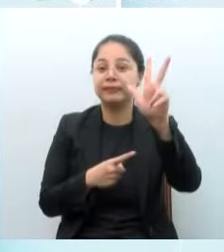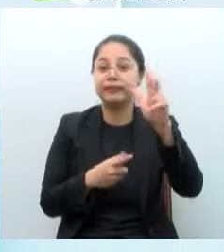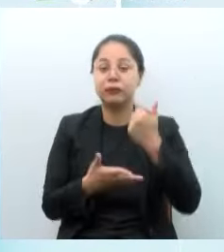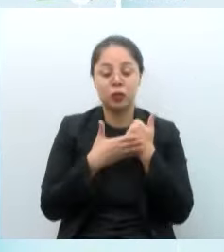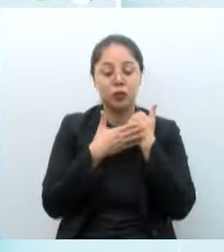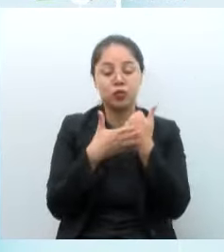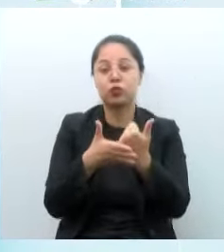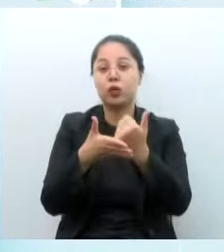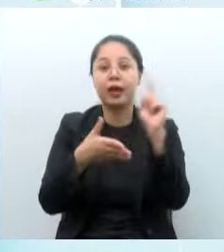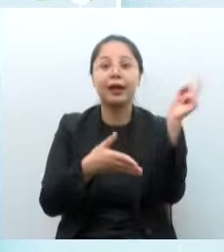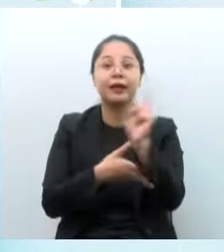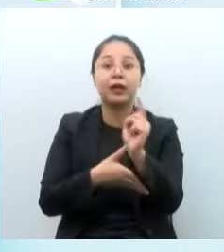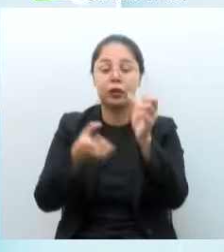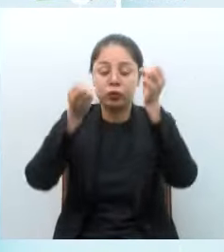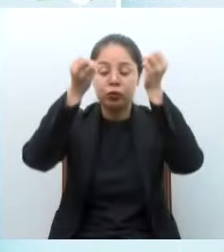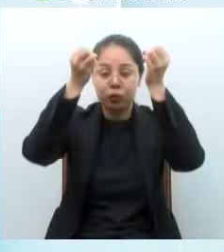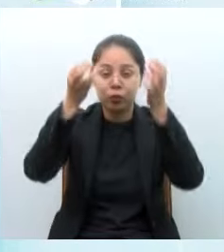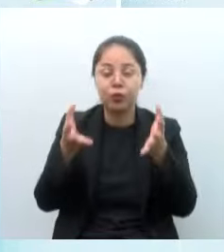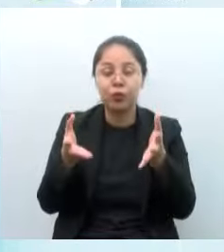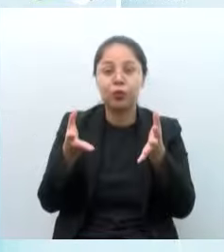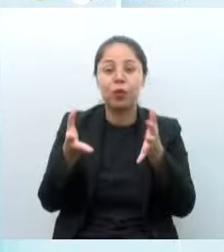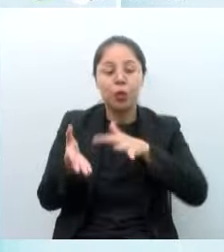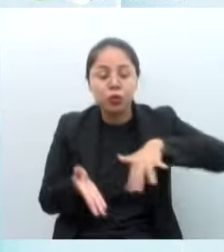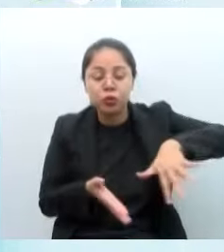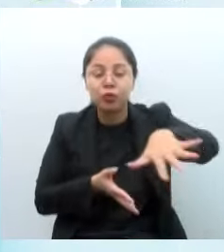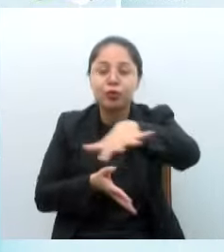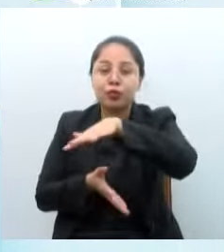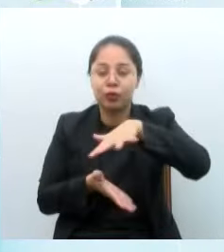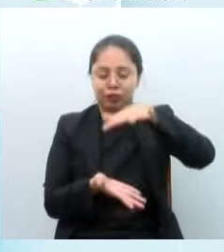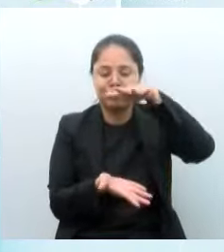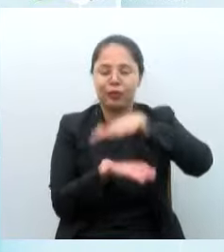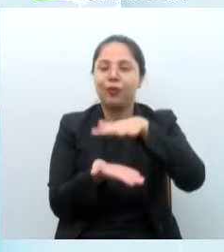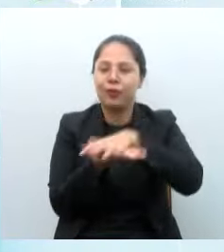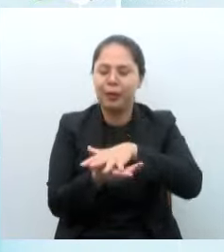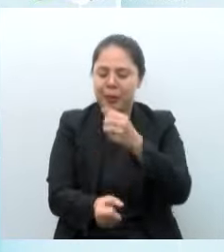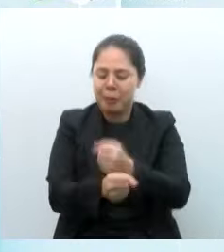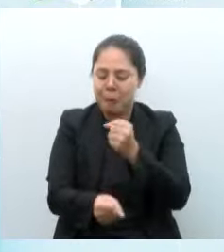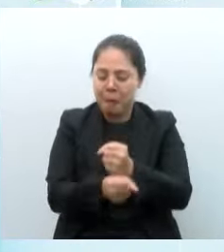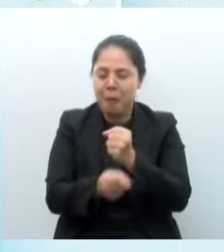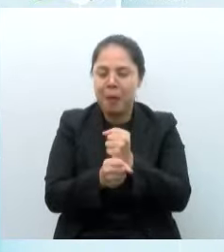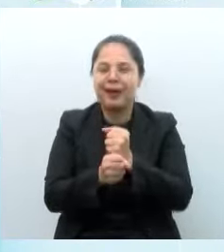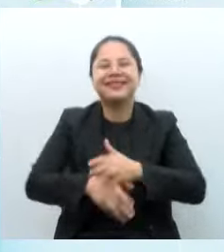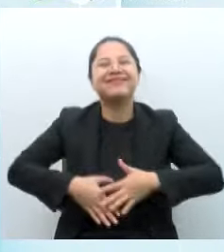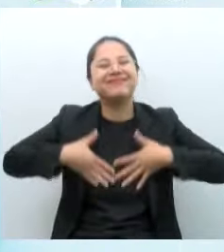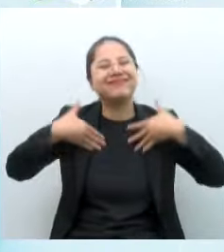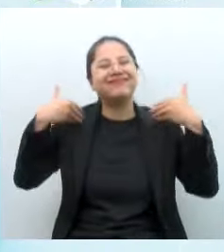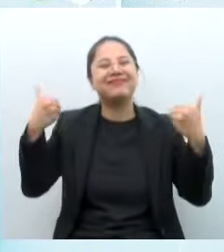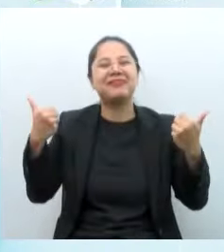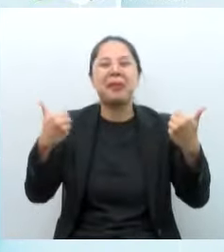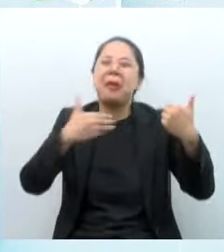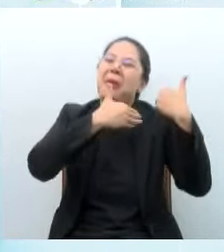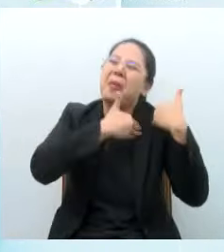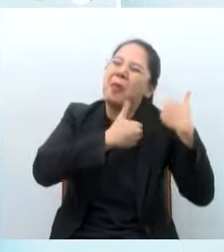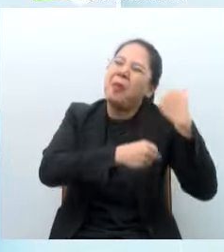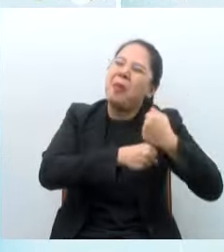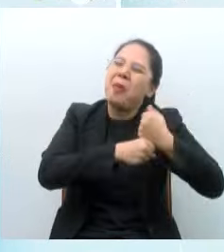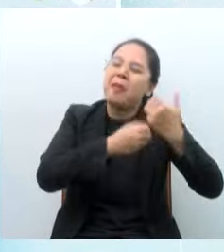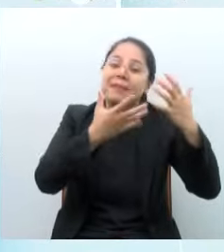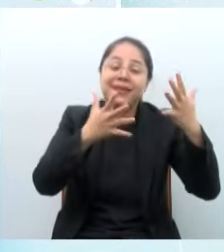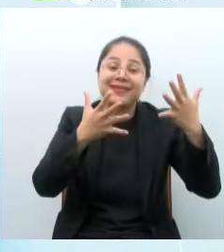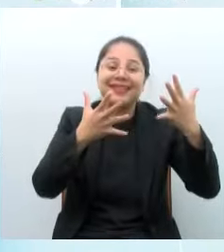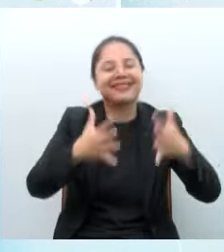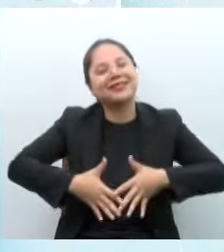ครูและทุกคนนะครับในองค์กรทำงานอย่างมีความสุขนะครับเมื่อไม่แบกรับภาระมากเกิน